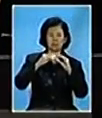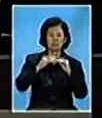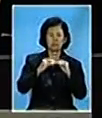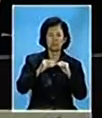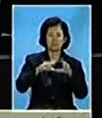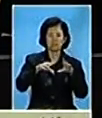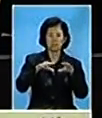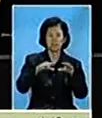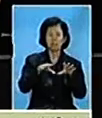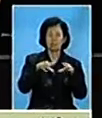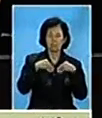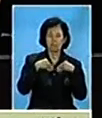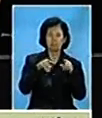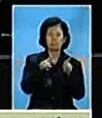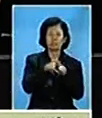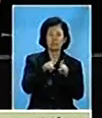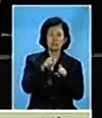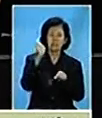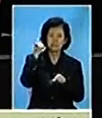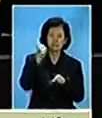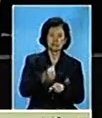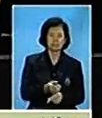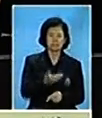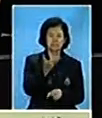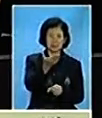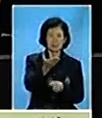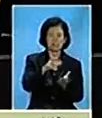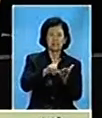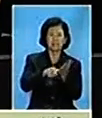คงไว้ตามร่างเดิมนะครับเชิญเลขาต่อไปครับ